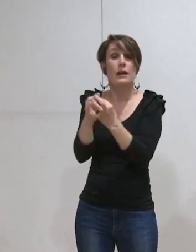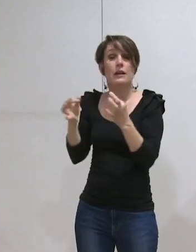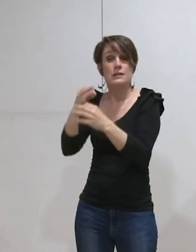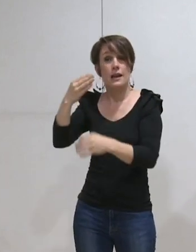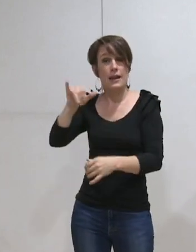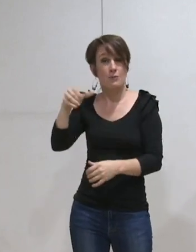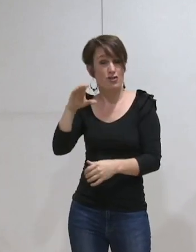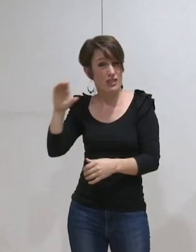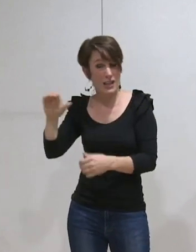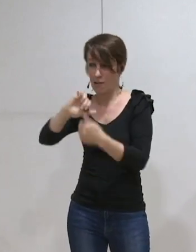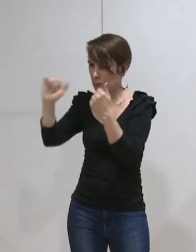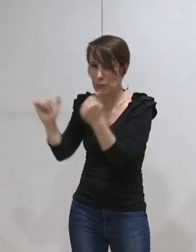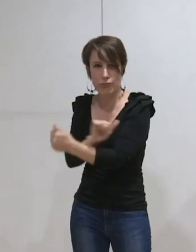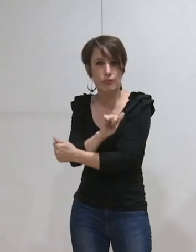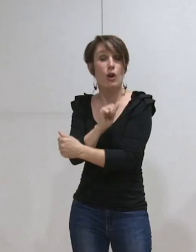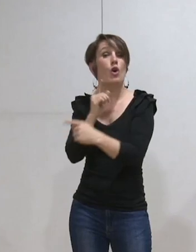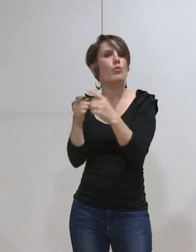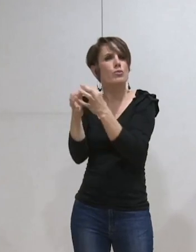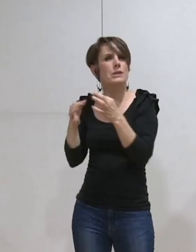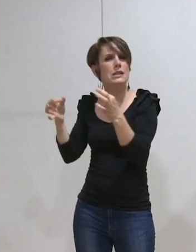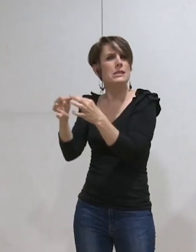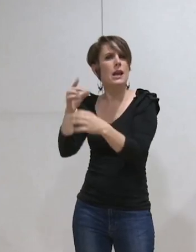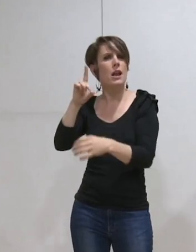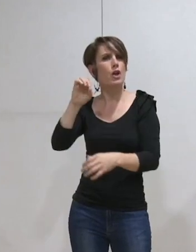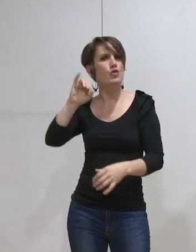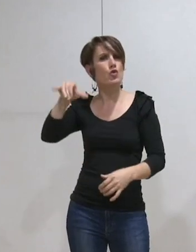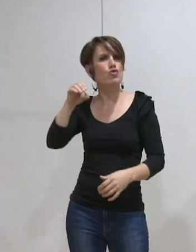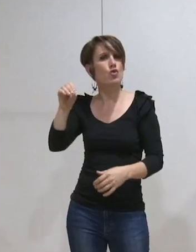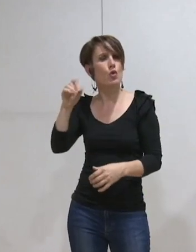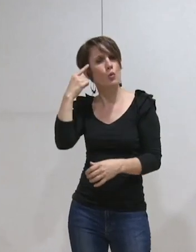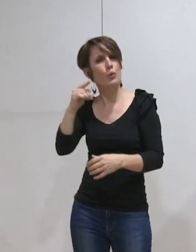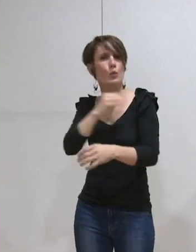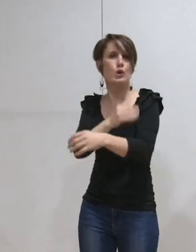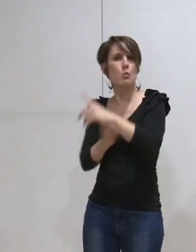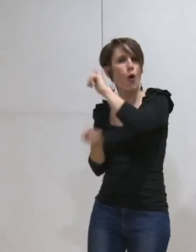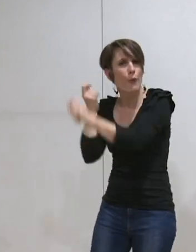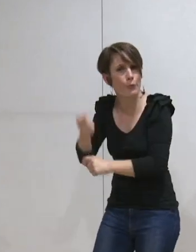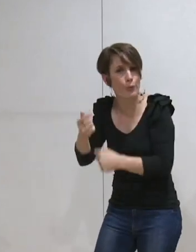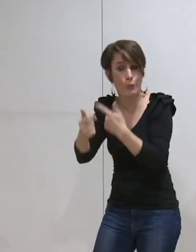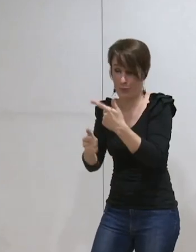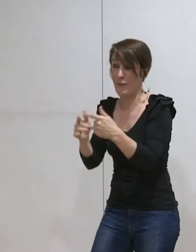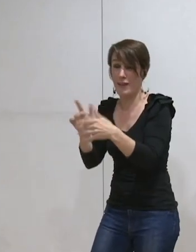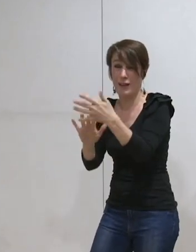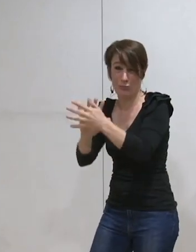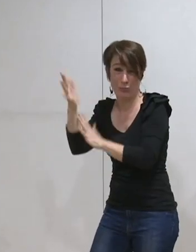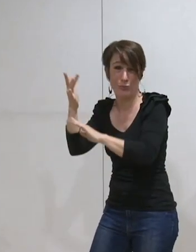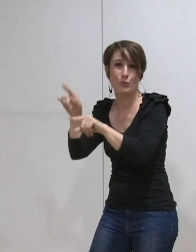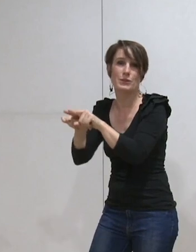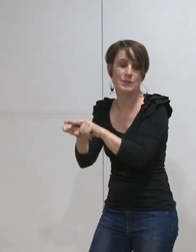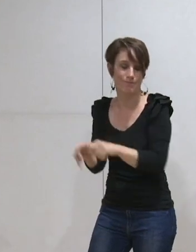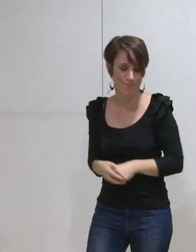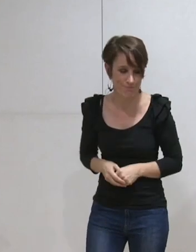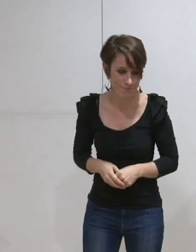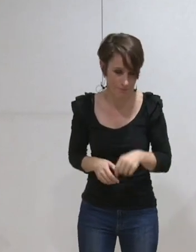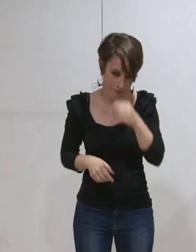du dojot attenant qui a été touché inondé notamment par l'extinction de l'incendie nous voulons là